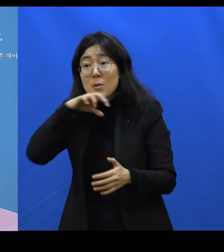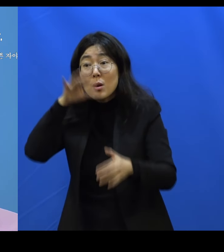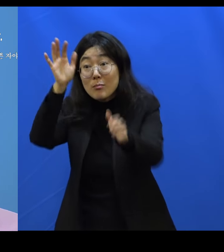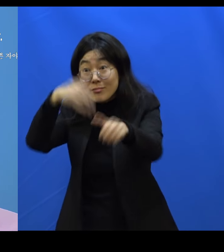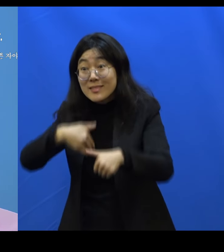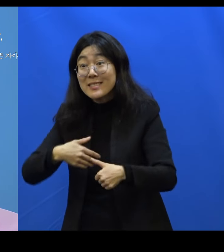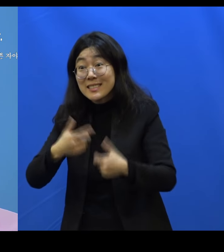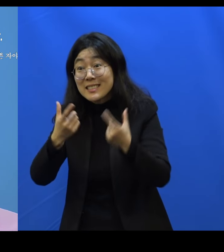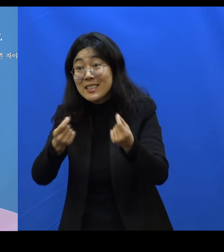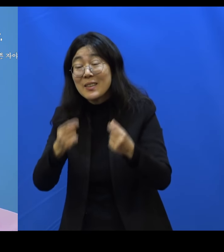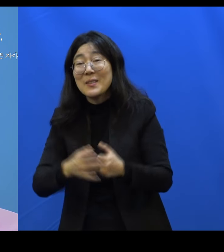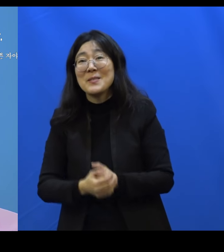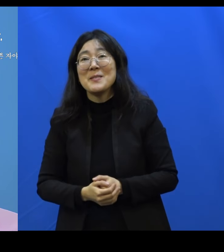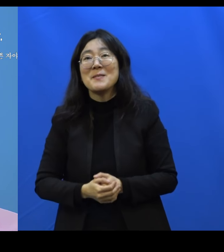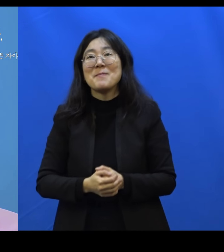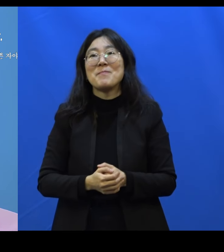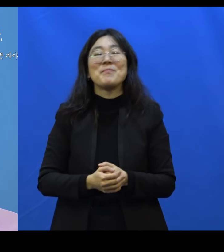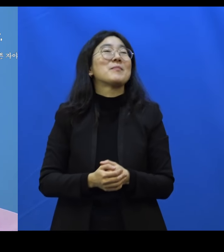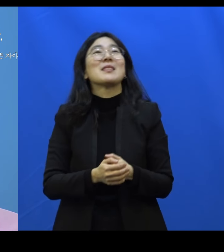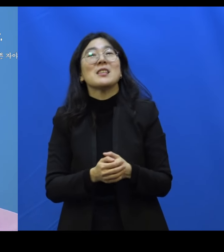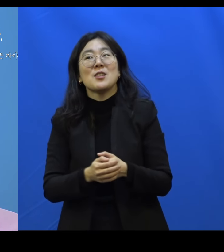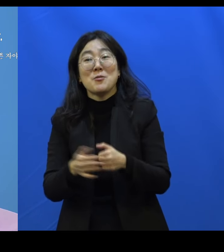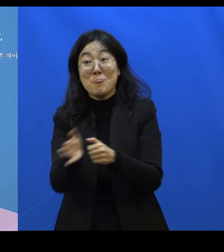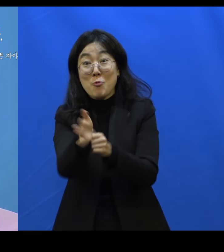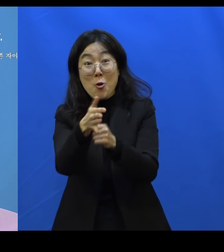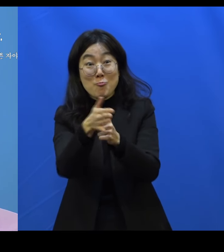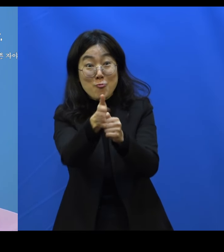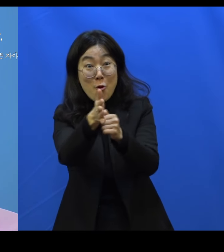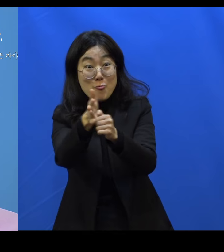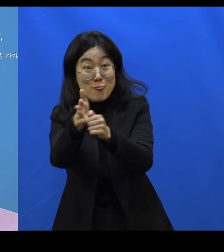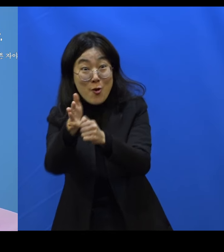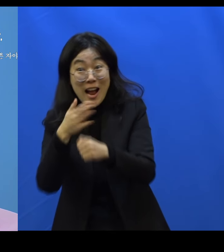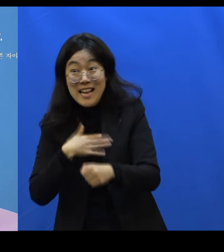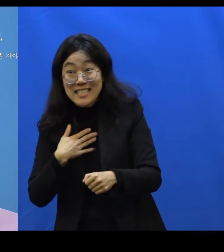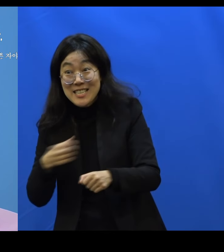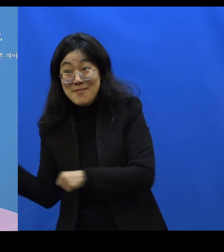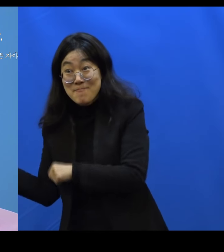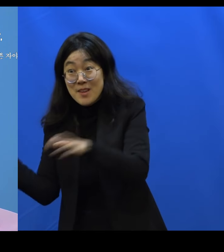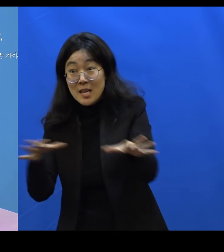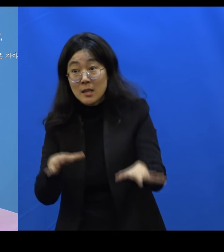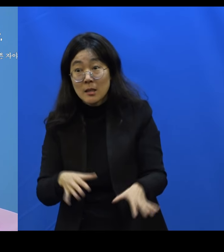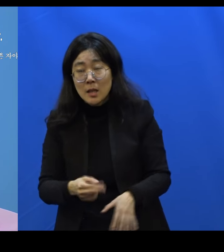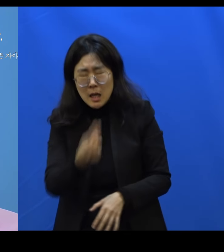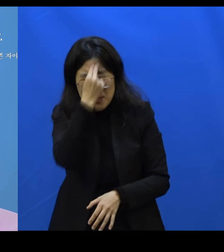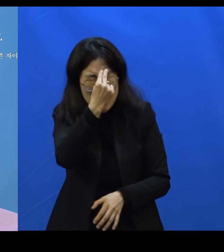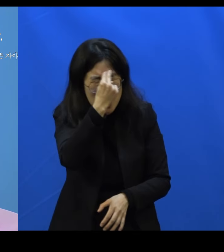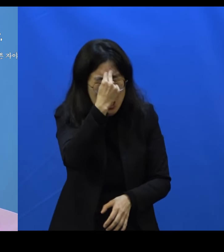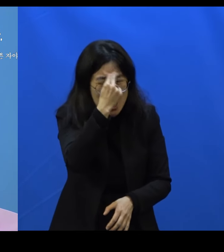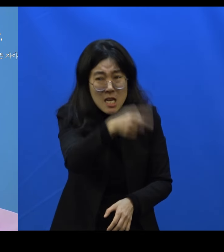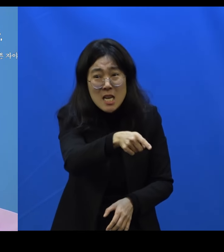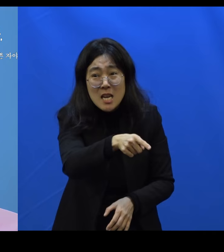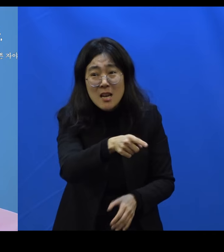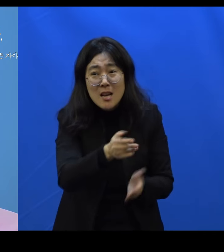처음 그 물고기를 잡던 그날 한 마리도 잡지 못하고